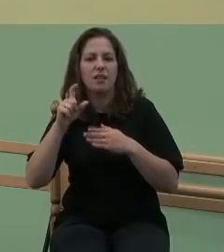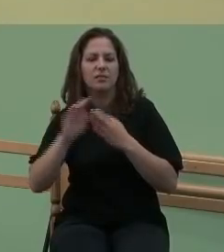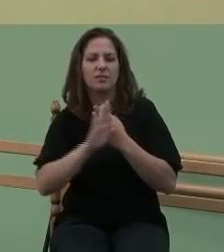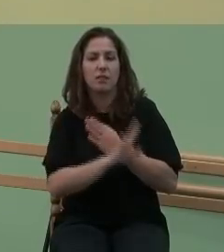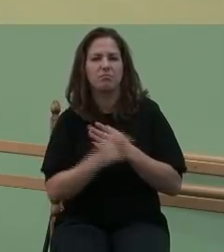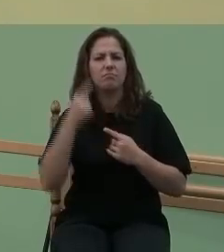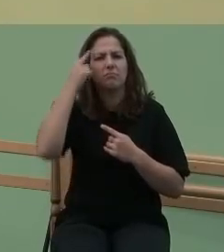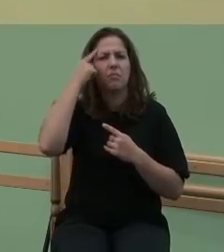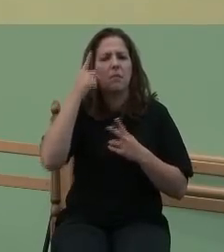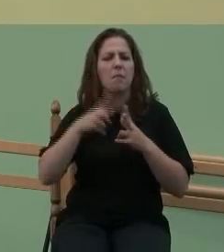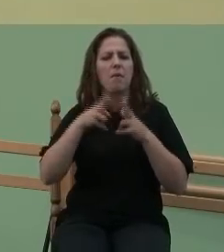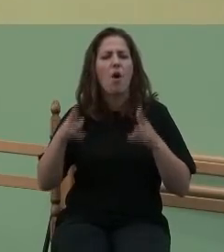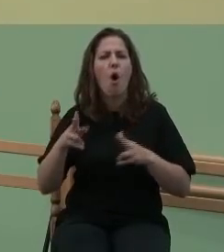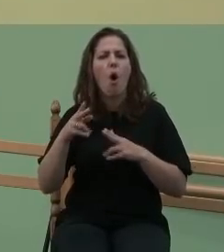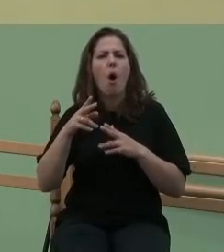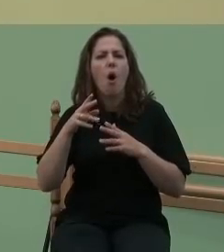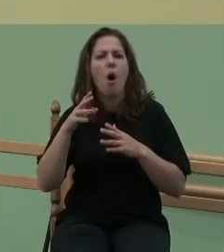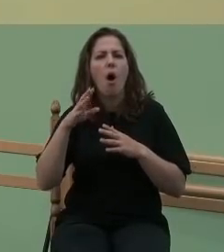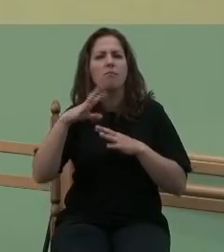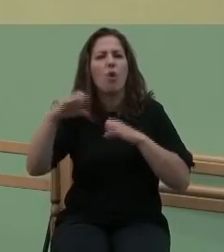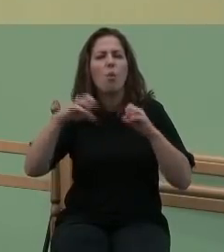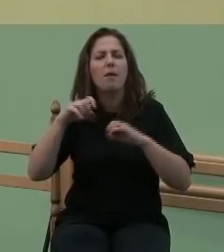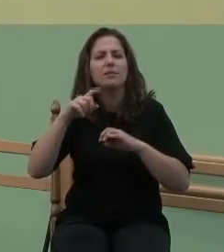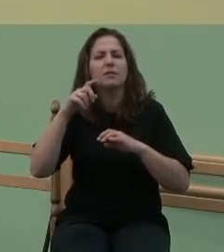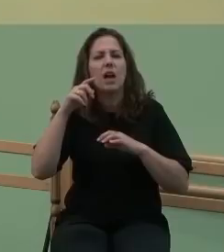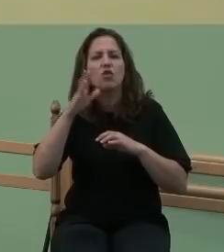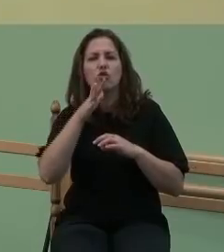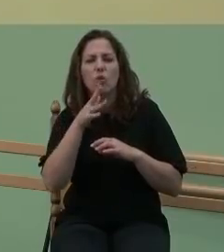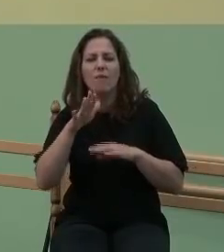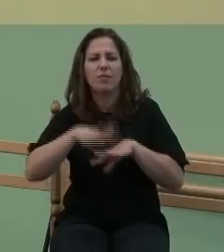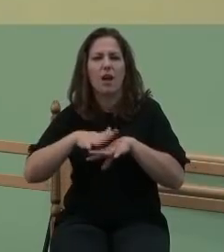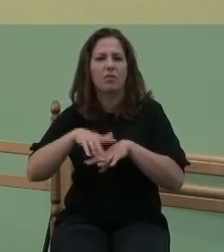sobie, w czasie okupacji Żydów traktowano